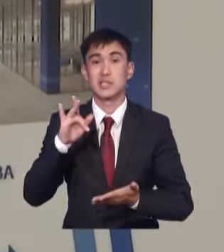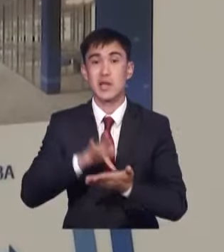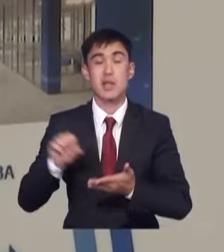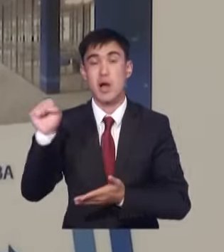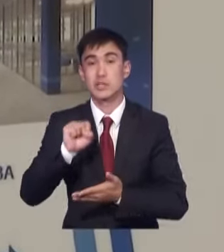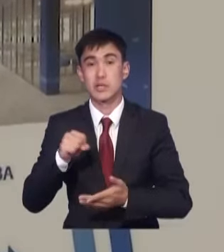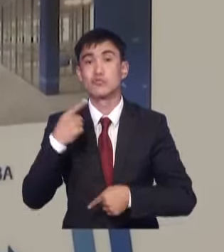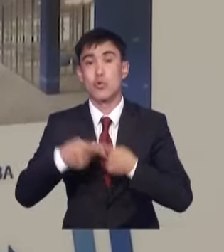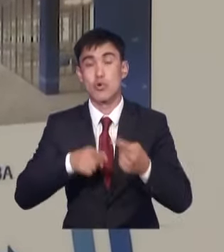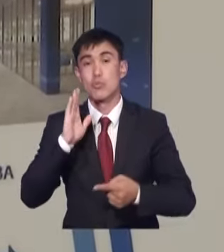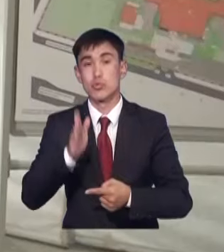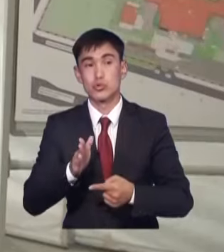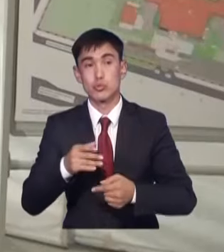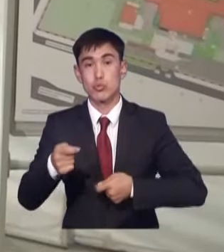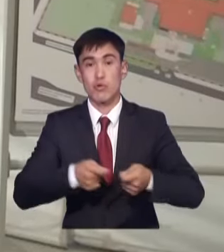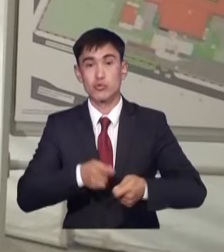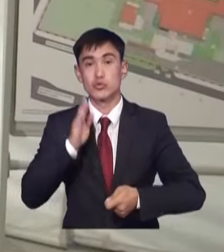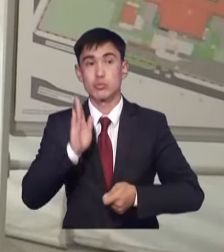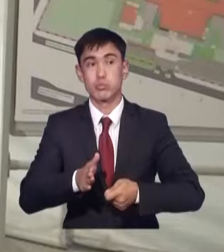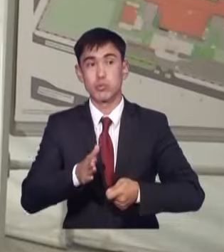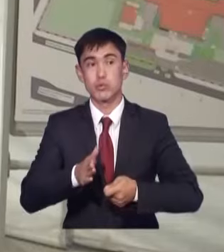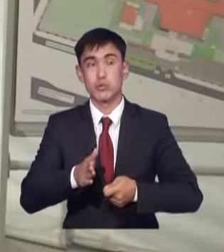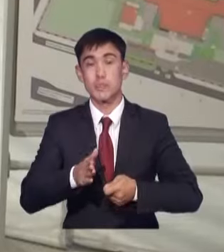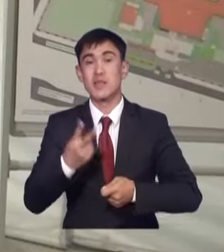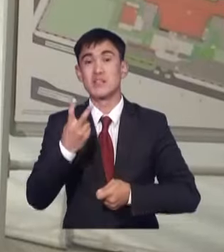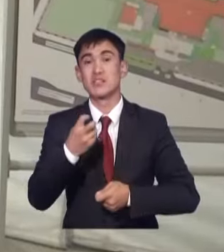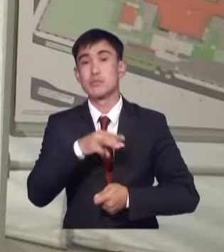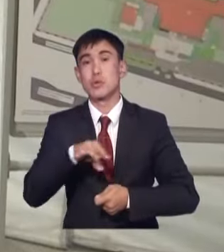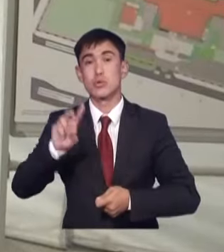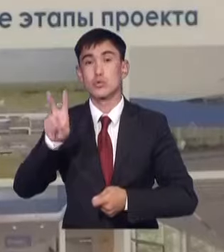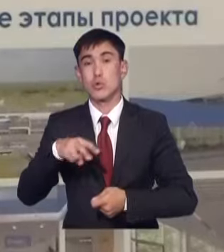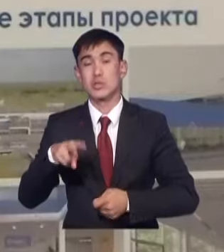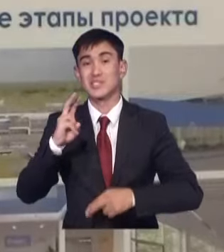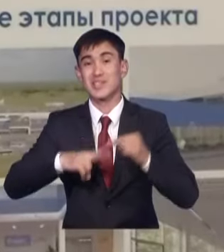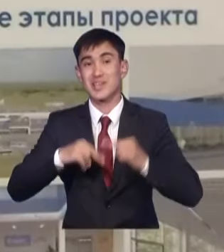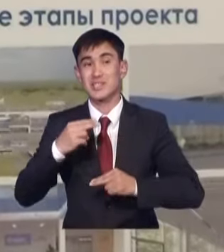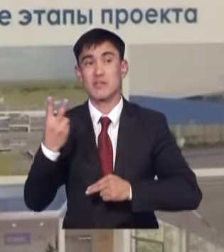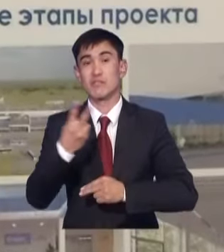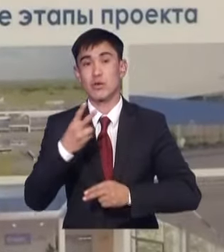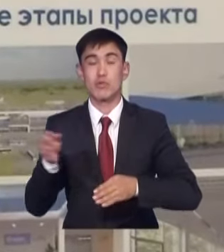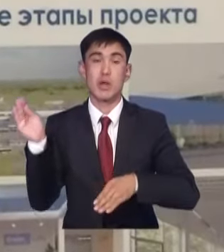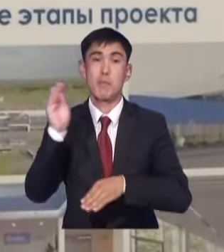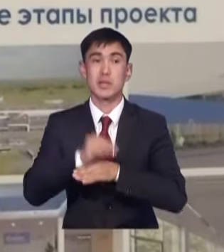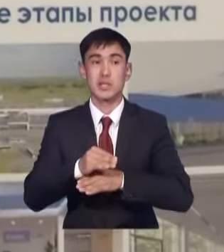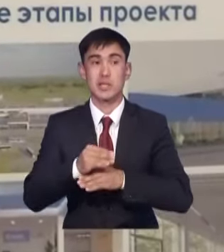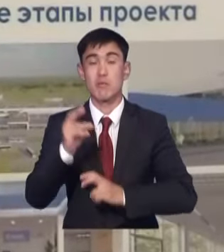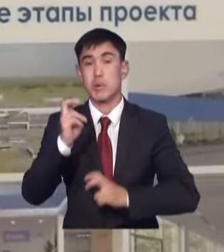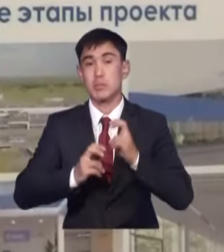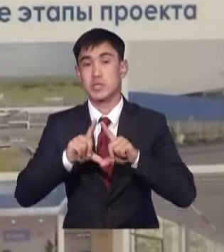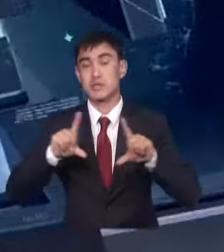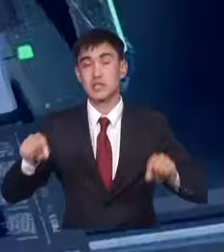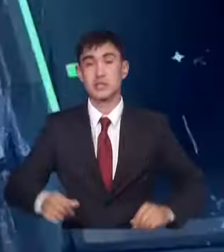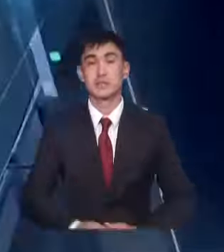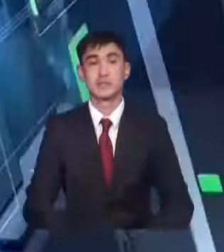Азии А уже в скором будущем руководство предприятия вложит 200 млн долларов в строительство второго дополнительного промышленного